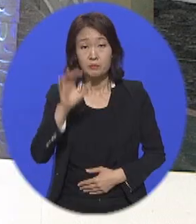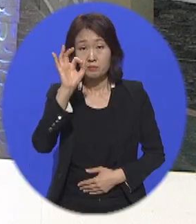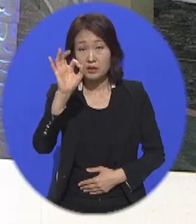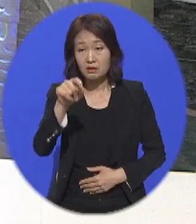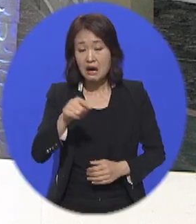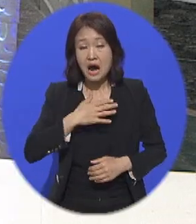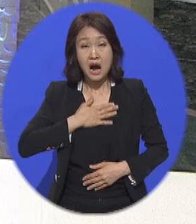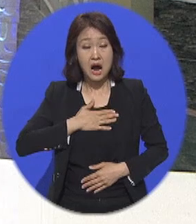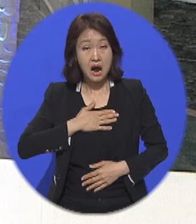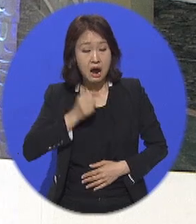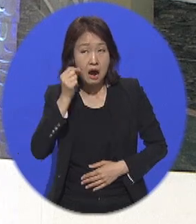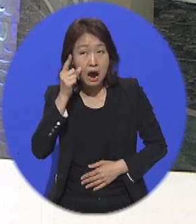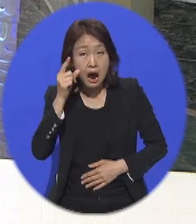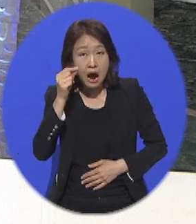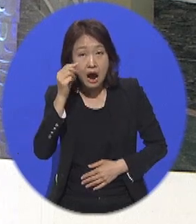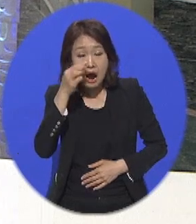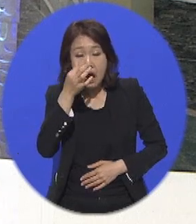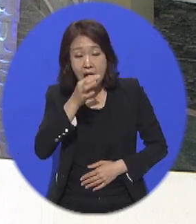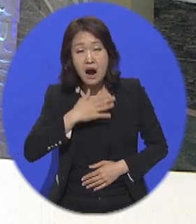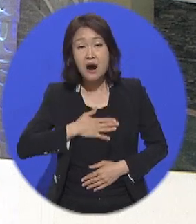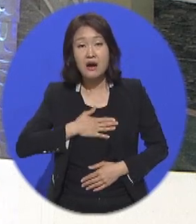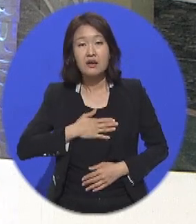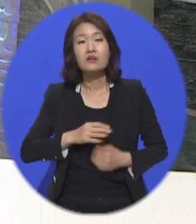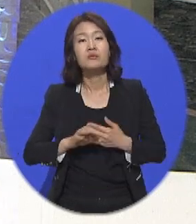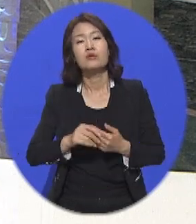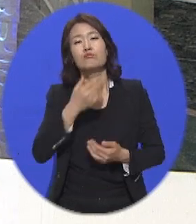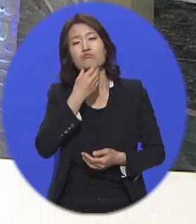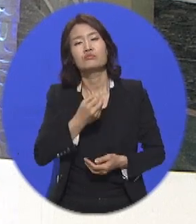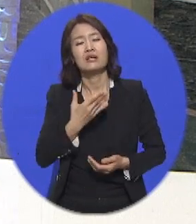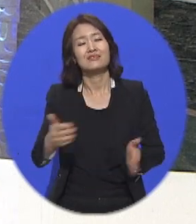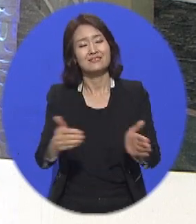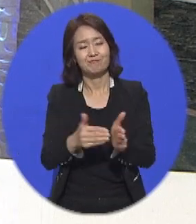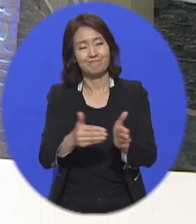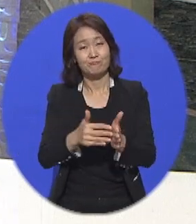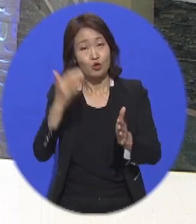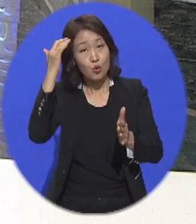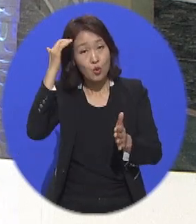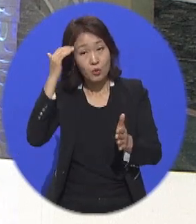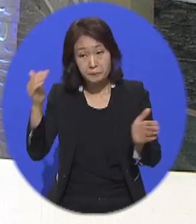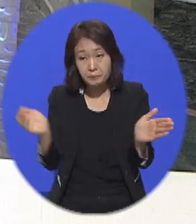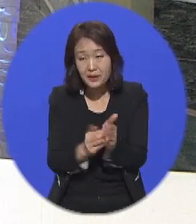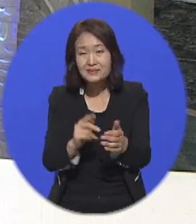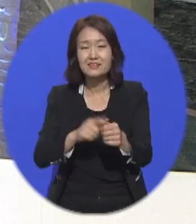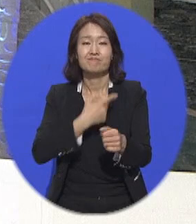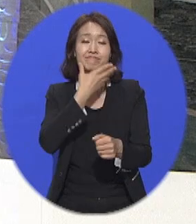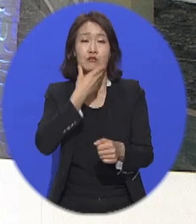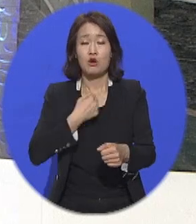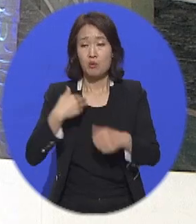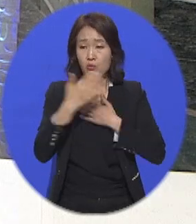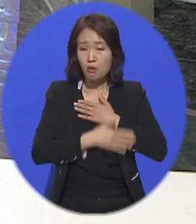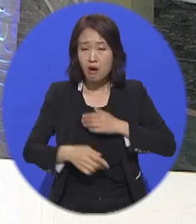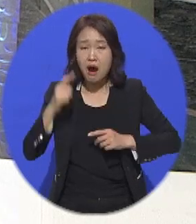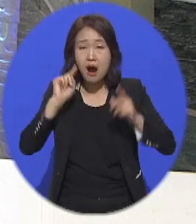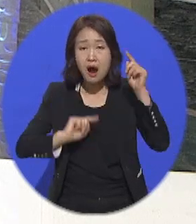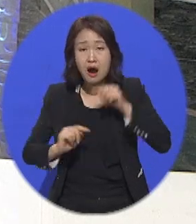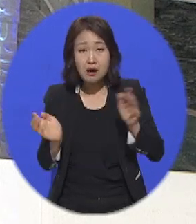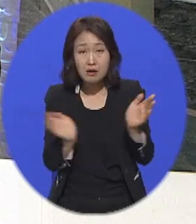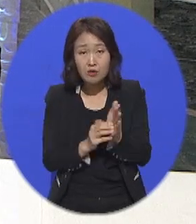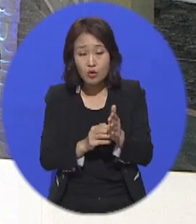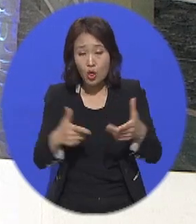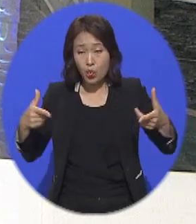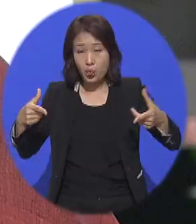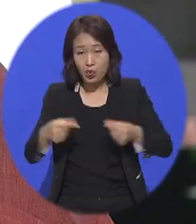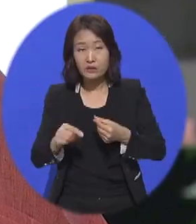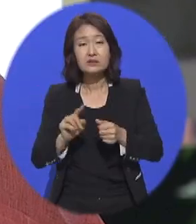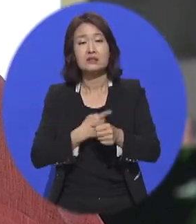그것을 아는 순간 이제는 불행은 끝났지 않습니까? 고통이 있는 순간은 행복입니다. 다른 거 없습니다. 몸에 상처가 있는 것을 낫는 순간 우리는